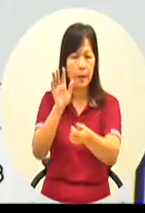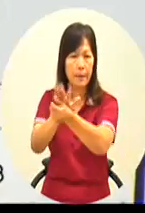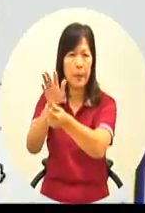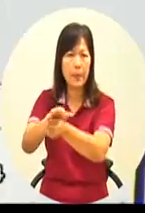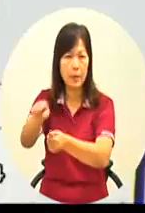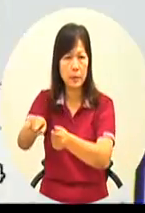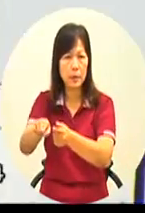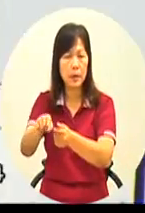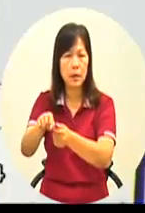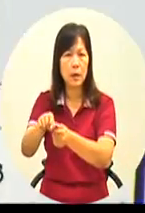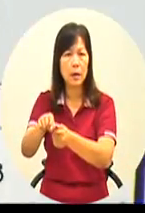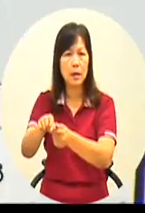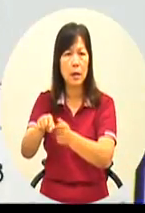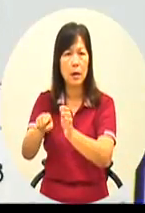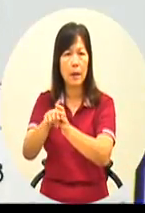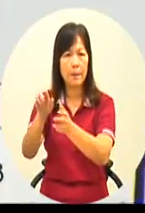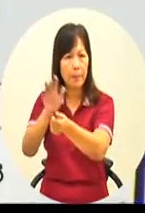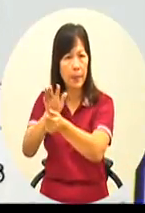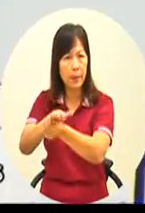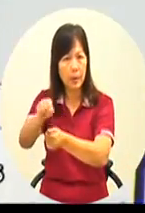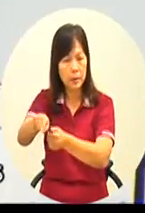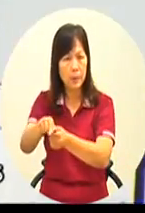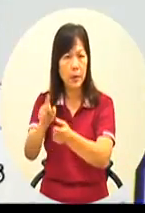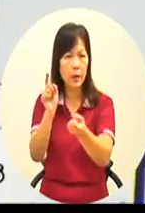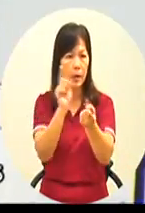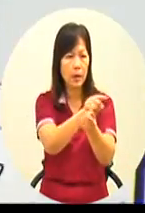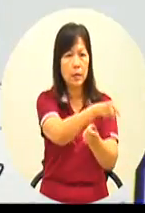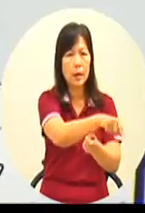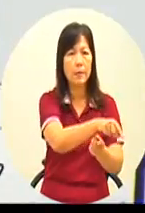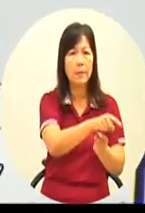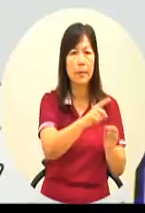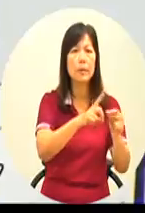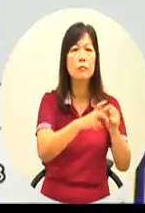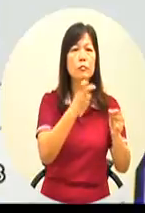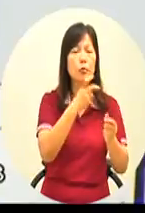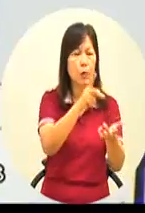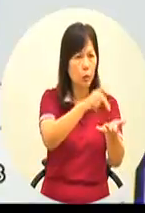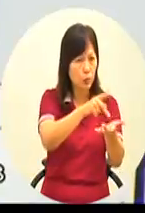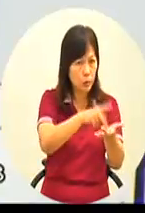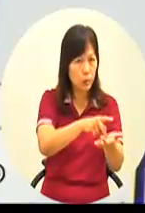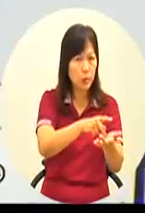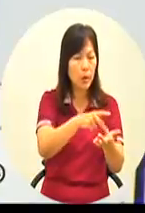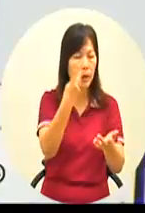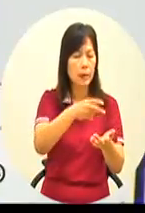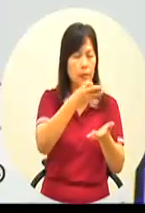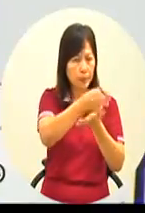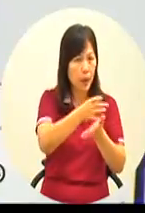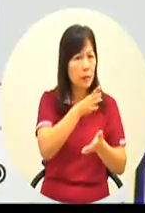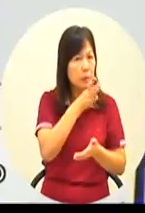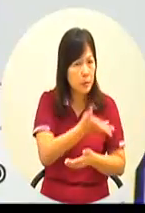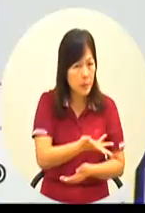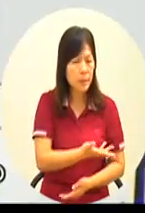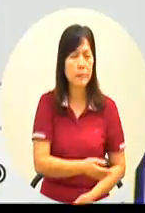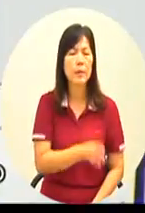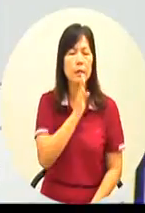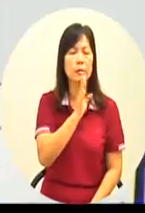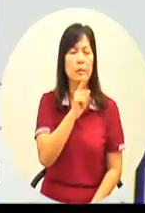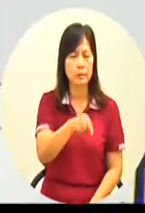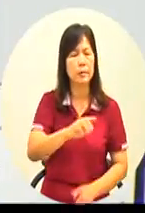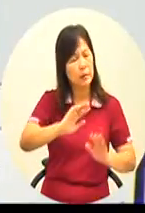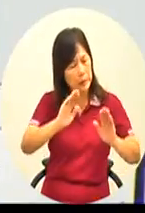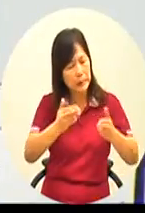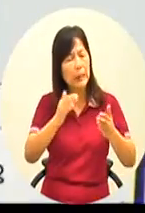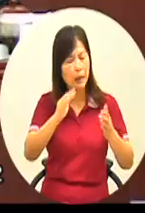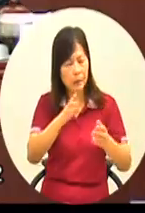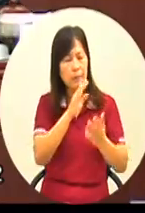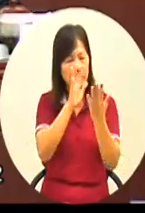的管理委员会，协助他们去向国有财产署去承租或承购。 对， 是不是这样子？ 是是，大概的方向，大